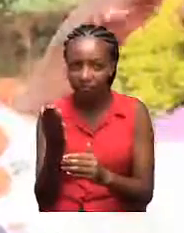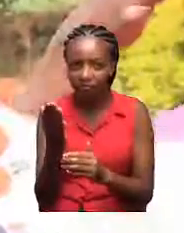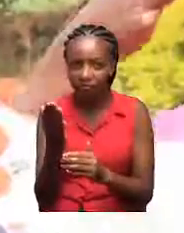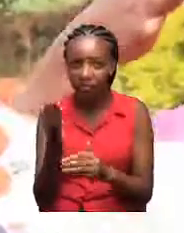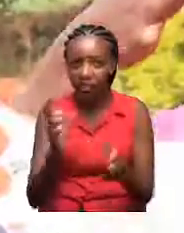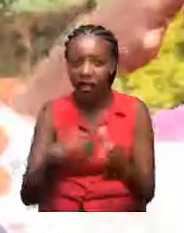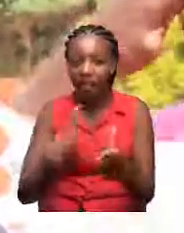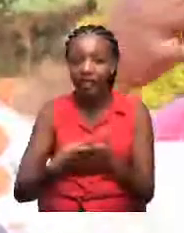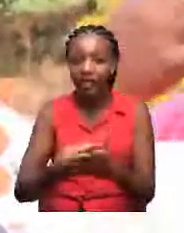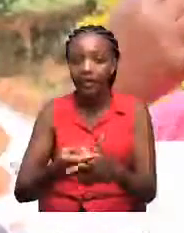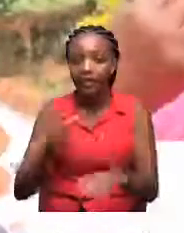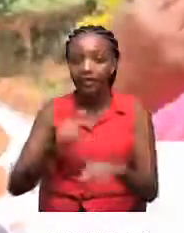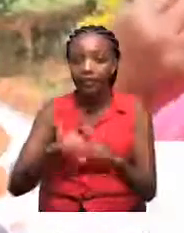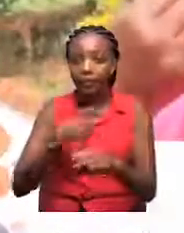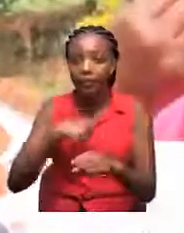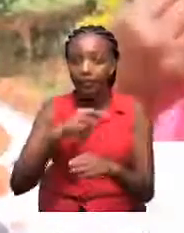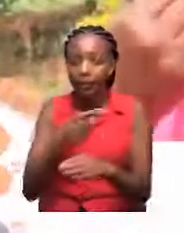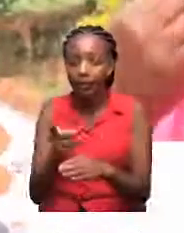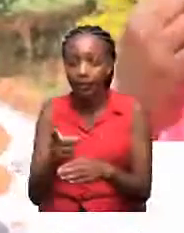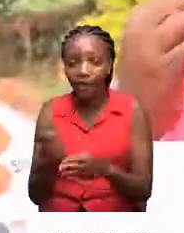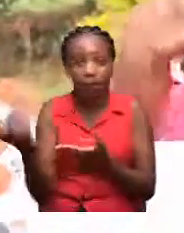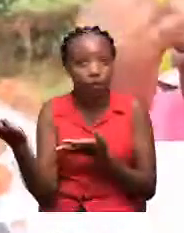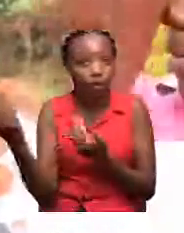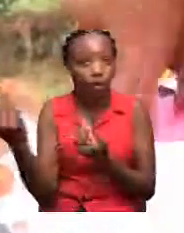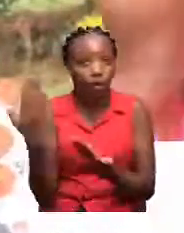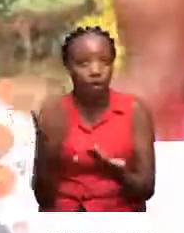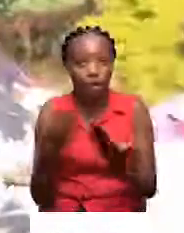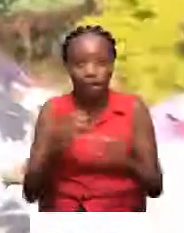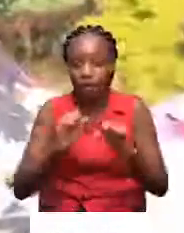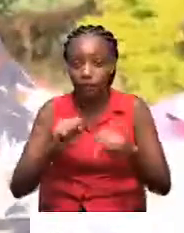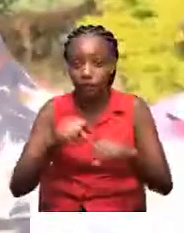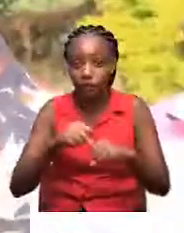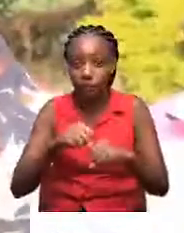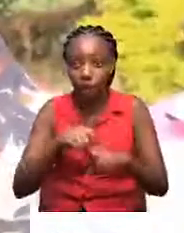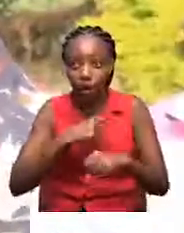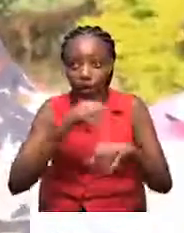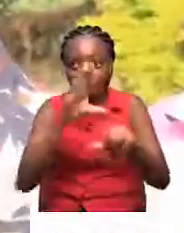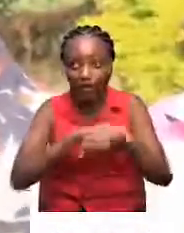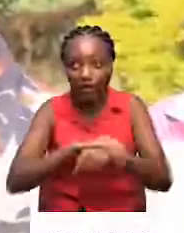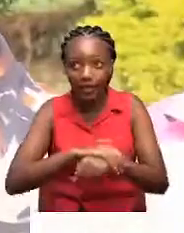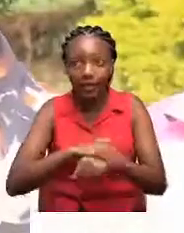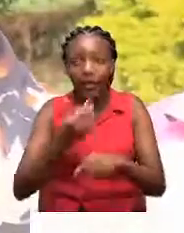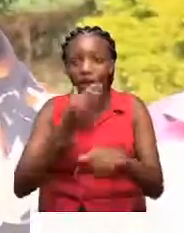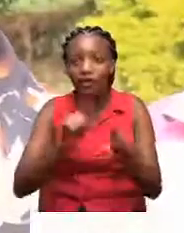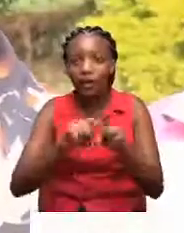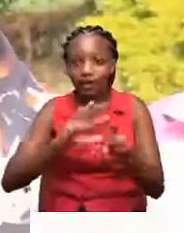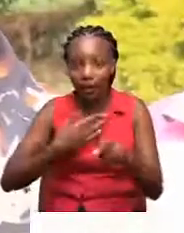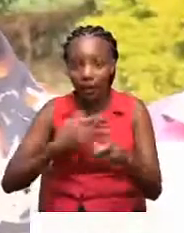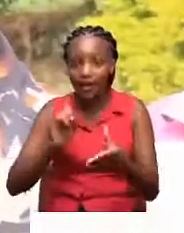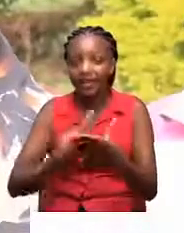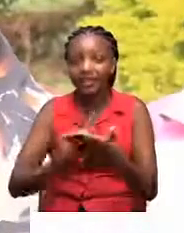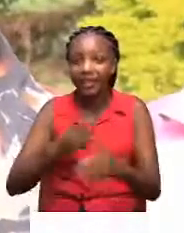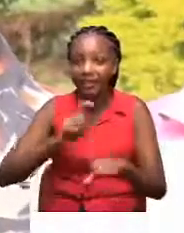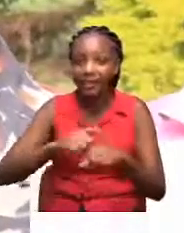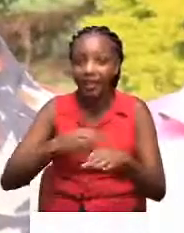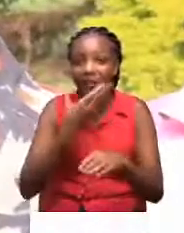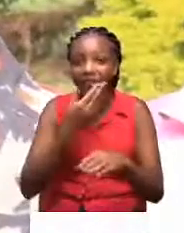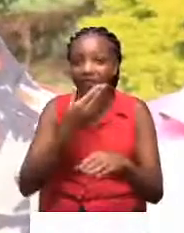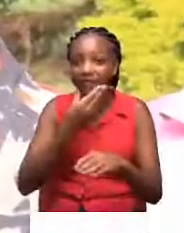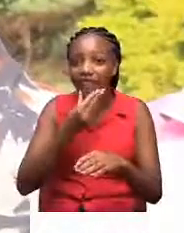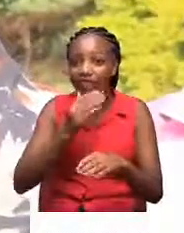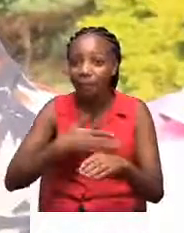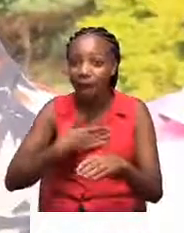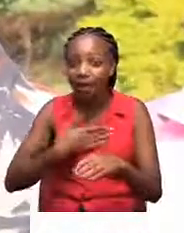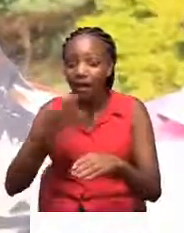Tukakuja paka nyumbani tukikuwa na matumaini kuwa Joseph atapatikana. Wakati mzee alienda Nairobi akaambiwa kuna